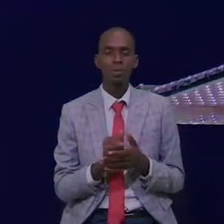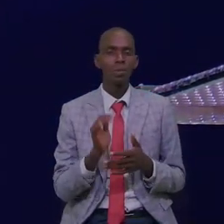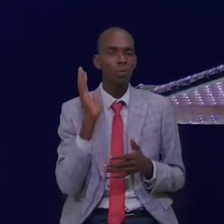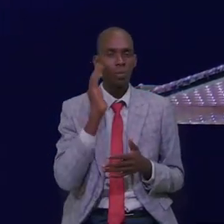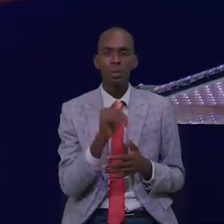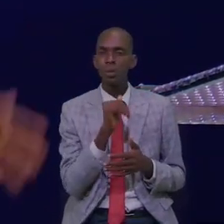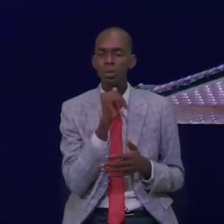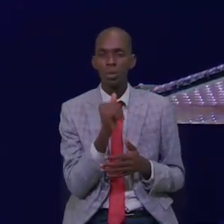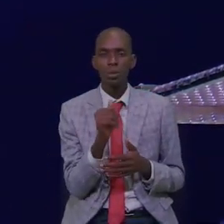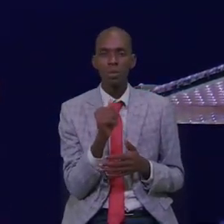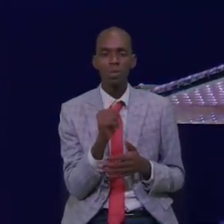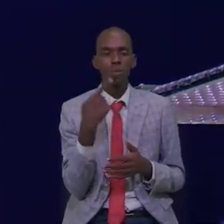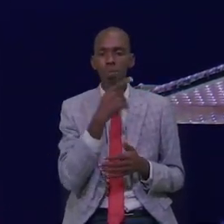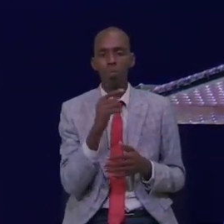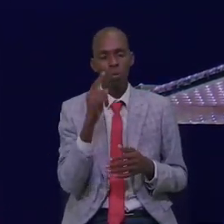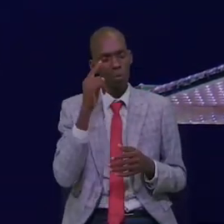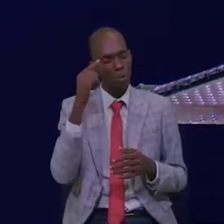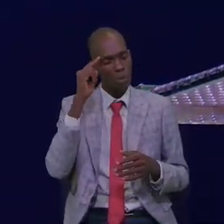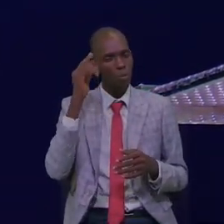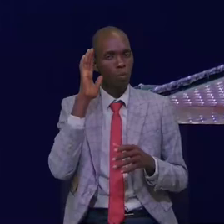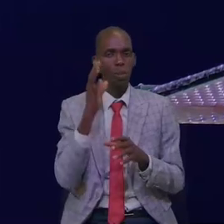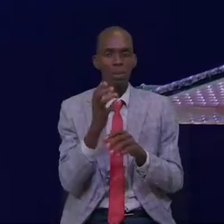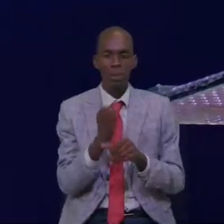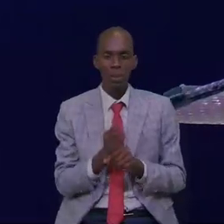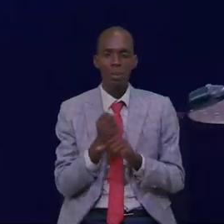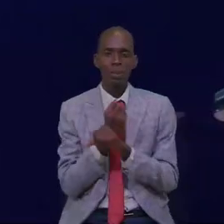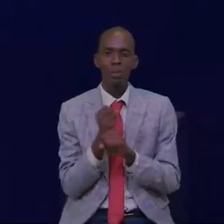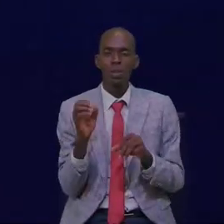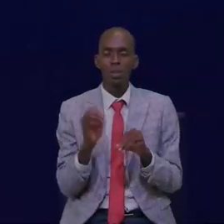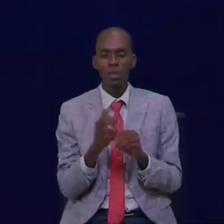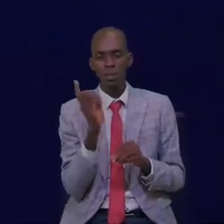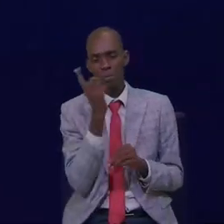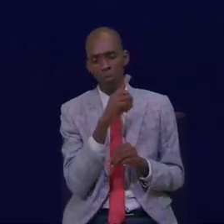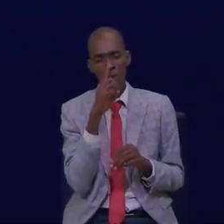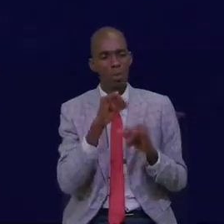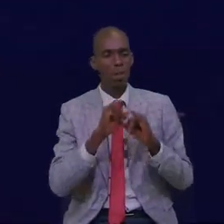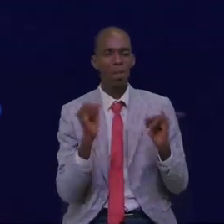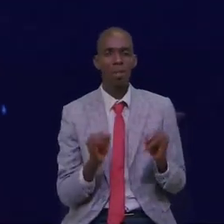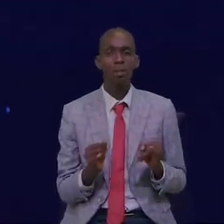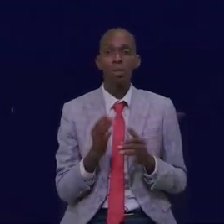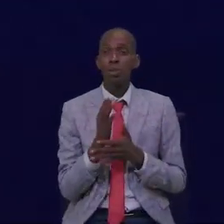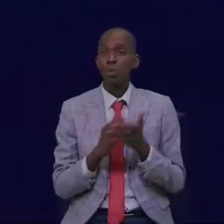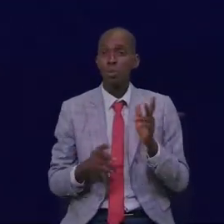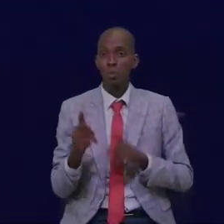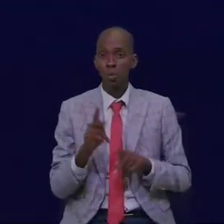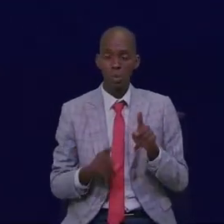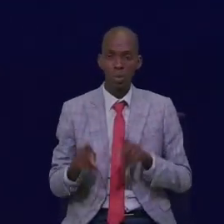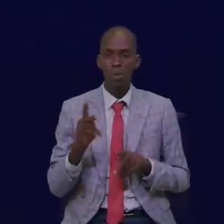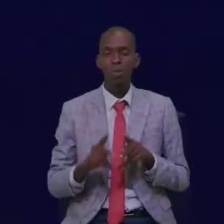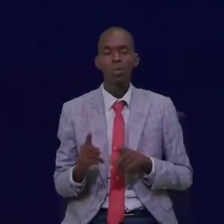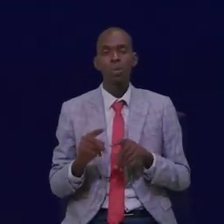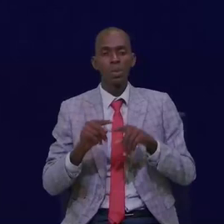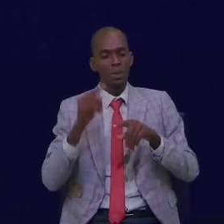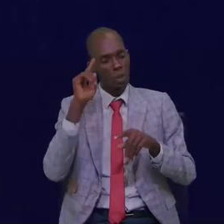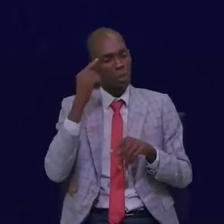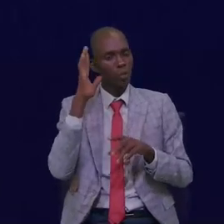et des gens qui ont leur refuge en de faux idoles, les gens qui